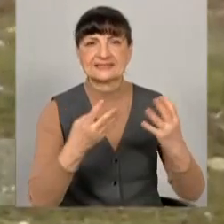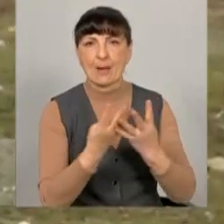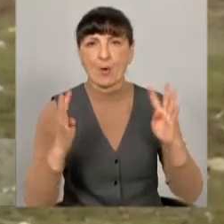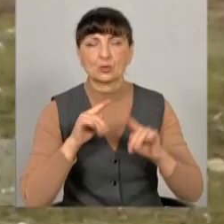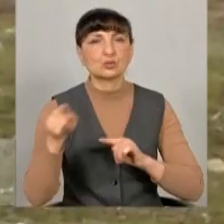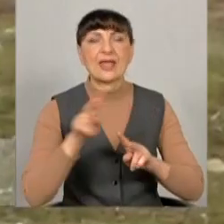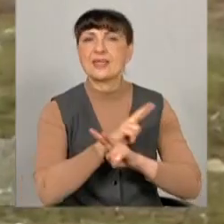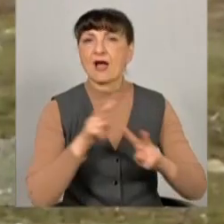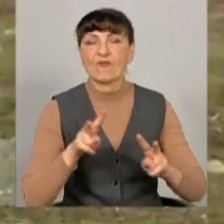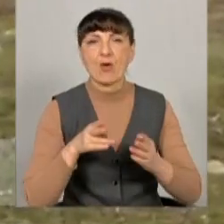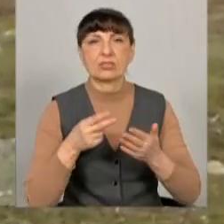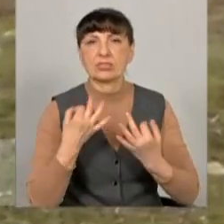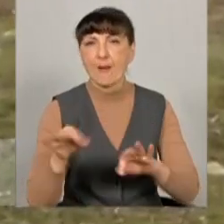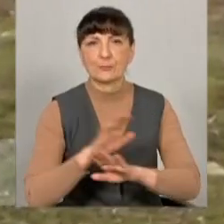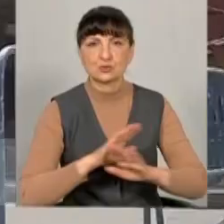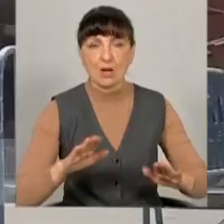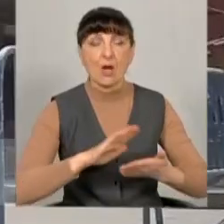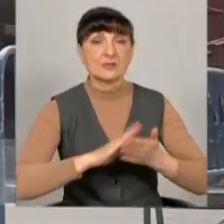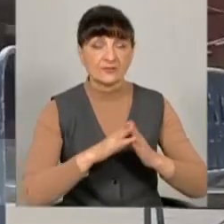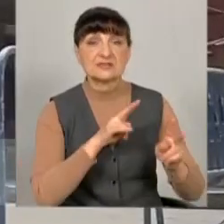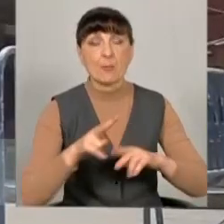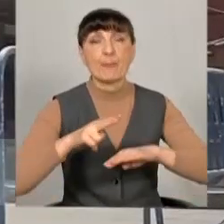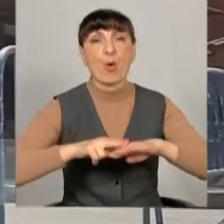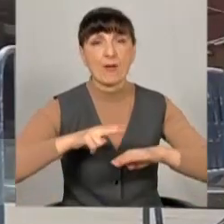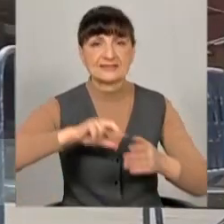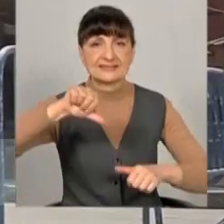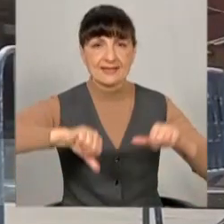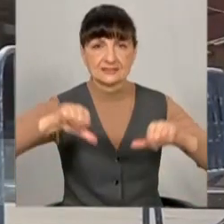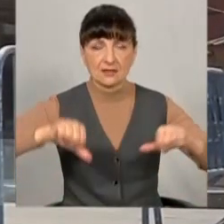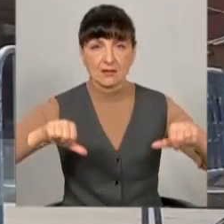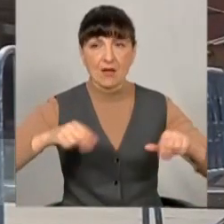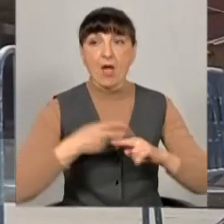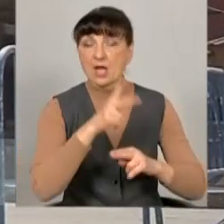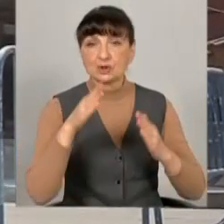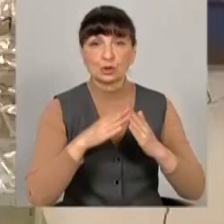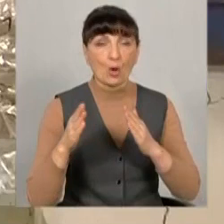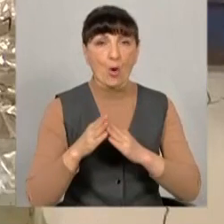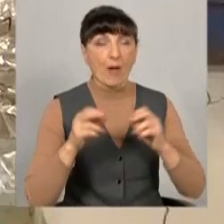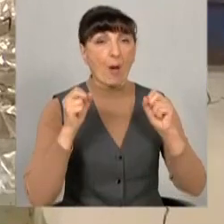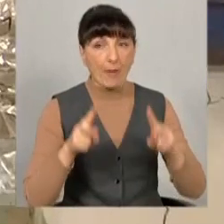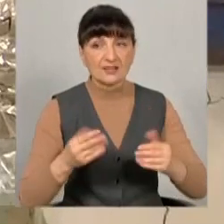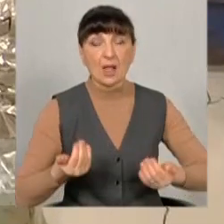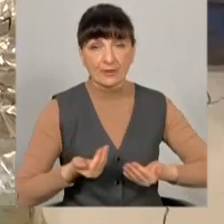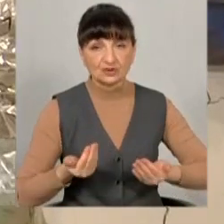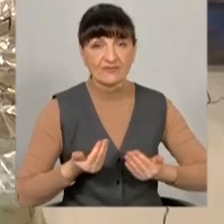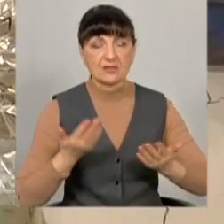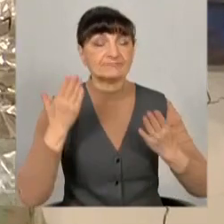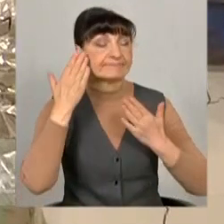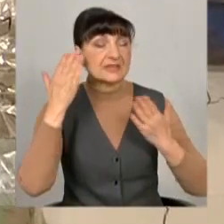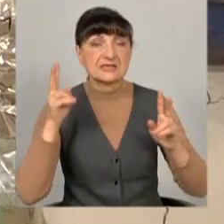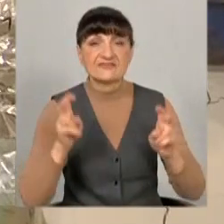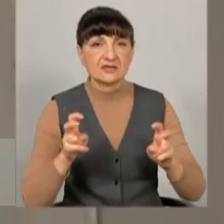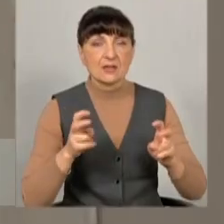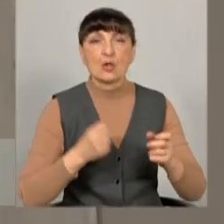Туда никого не пускают. За обстановкой следят полицейские. Признают ли эти новостройки опасными для проживания, неизвестно.